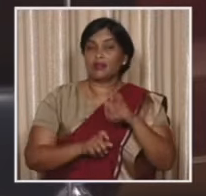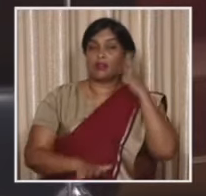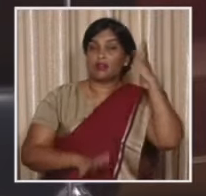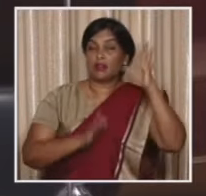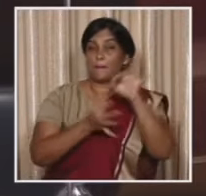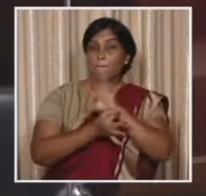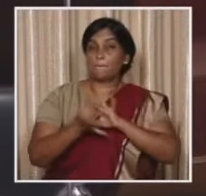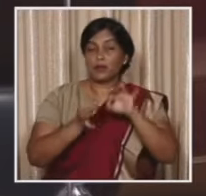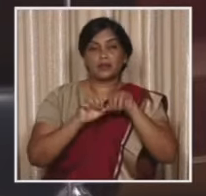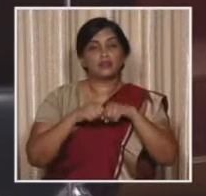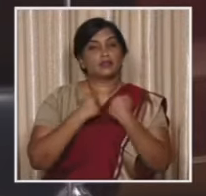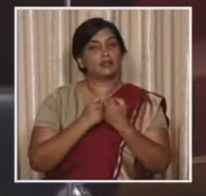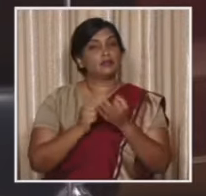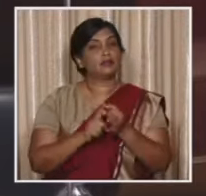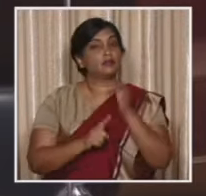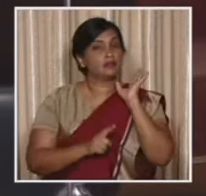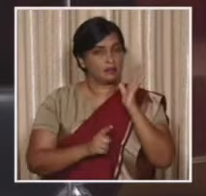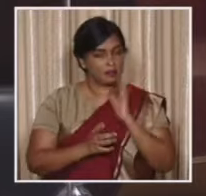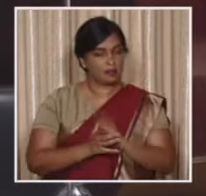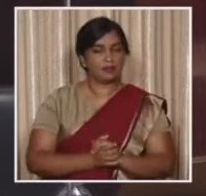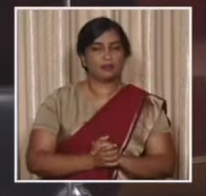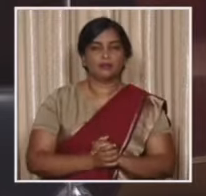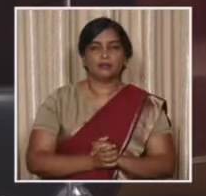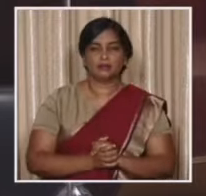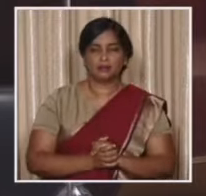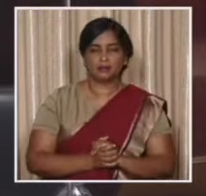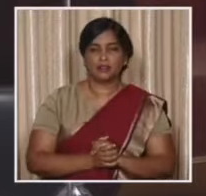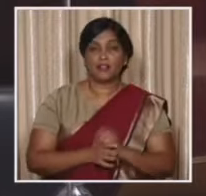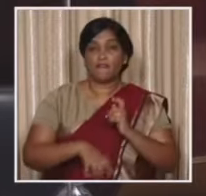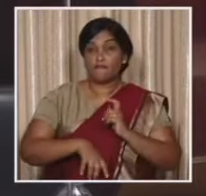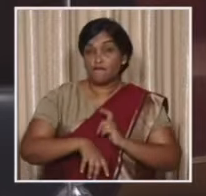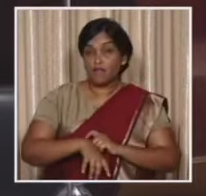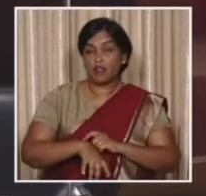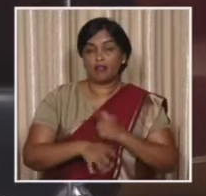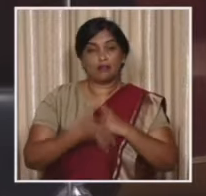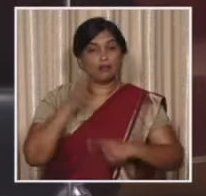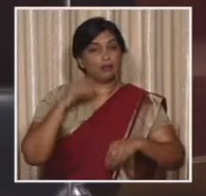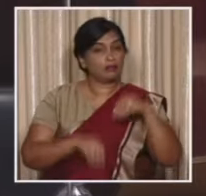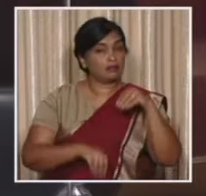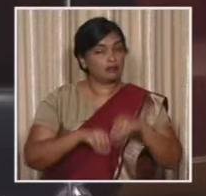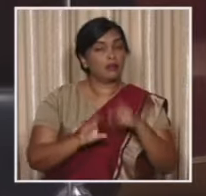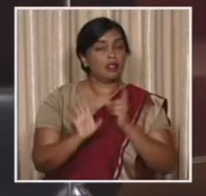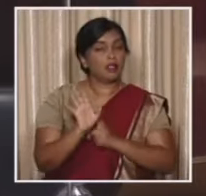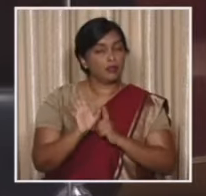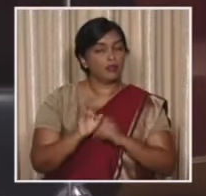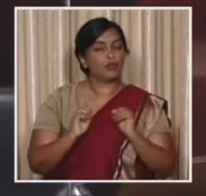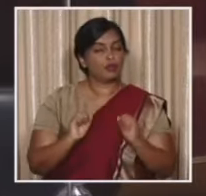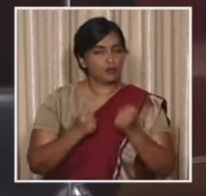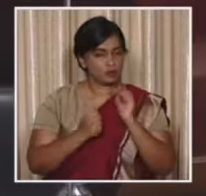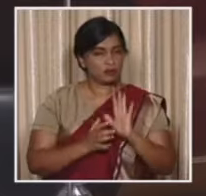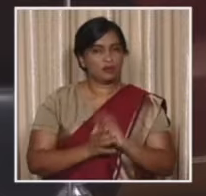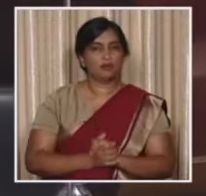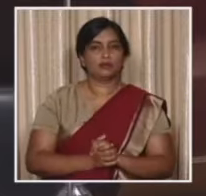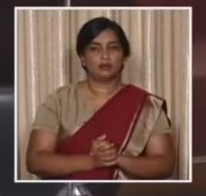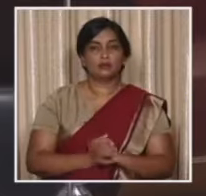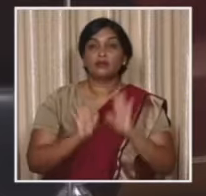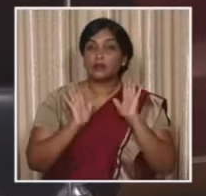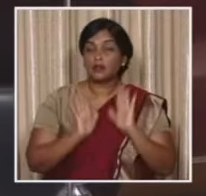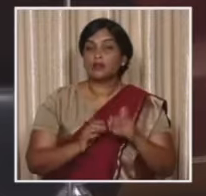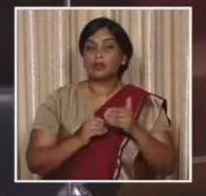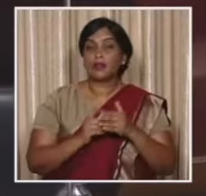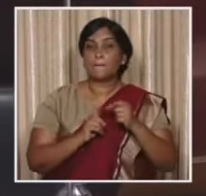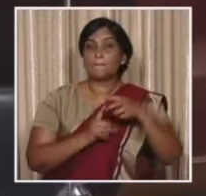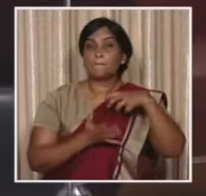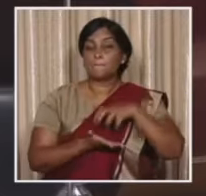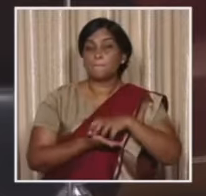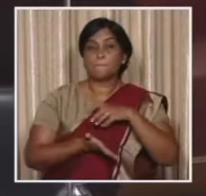loka prajatan dewan di sana biasa bapa di. Bela orang mati orang tiada nu hamba dia busa kerua. Namun bukan dengan pelat